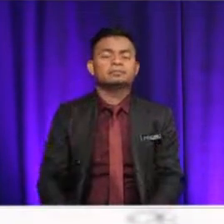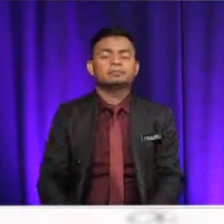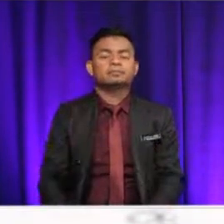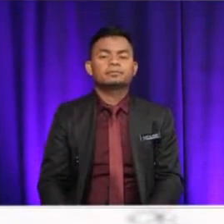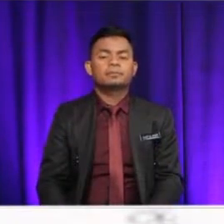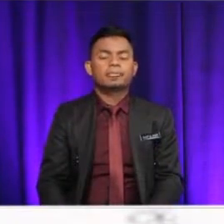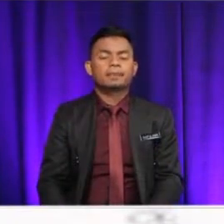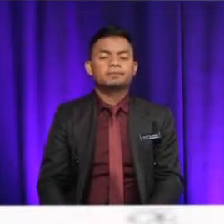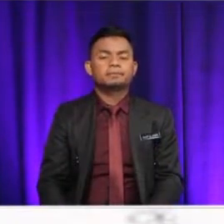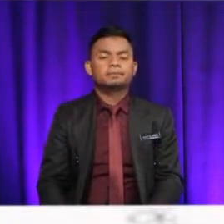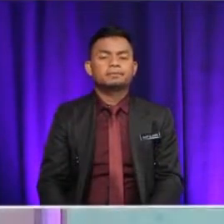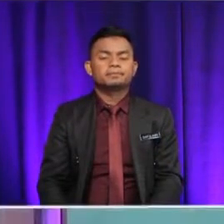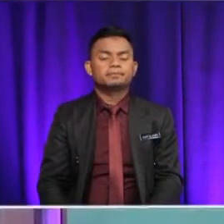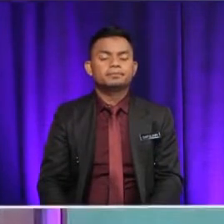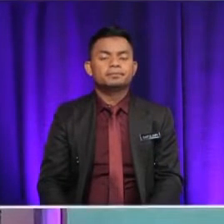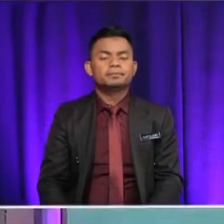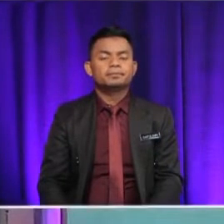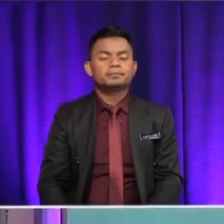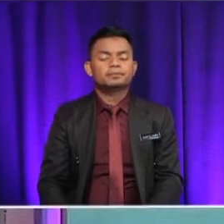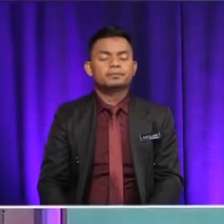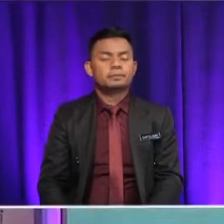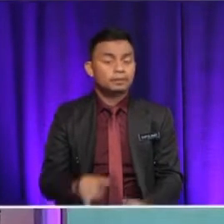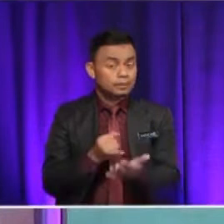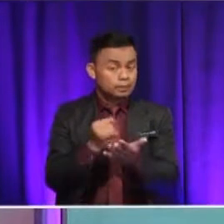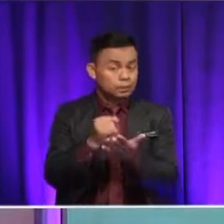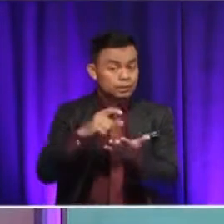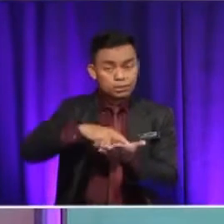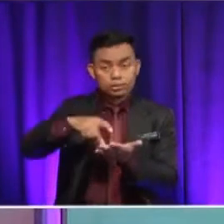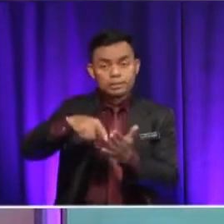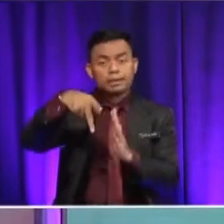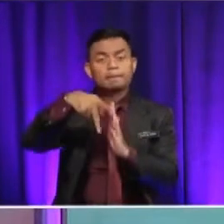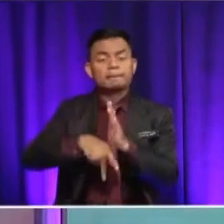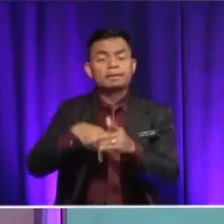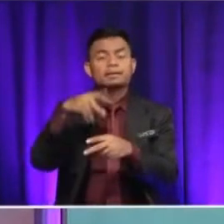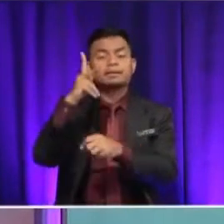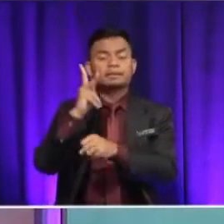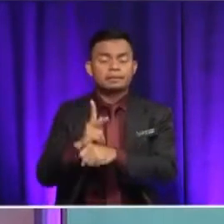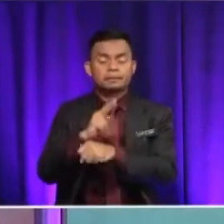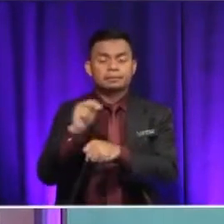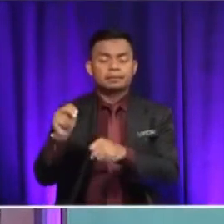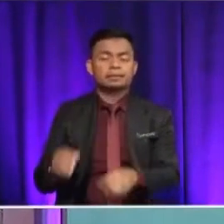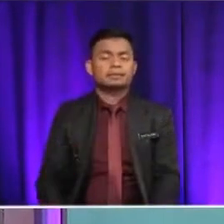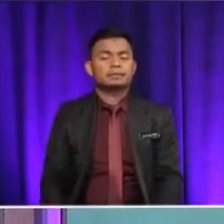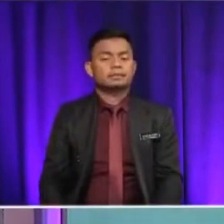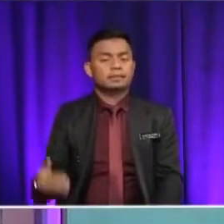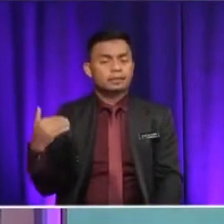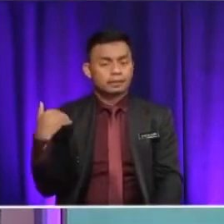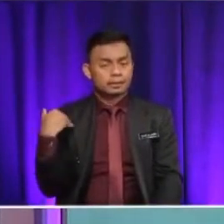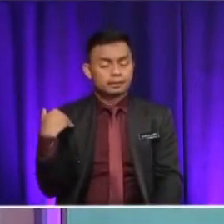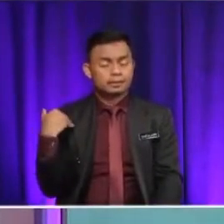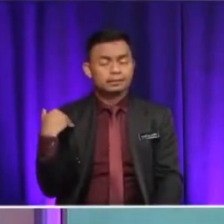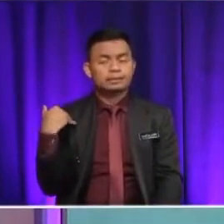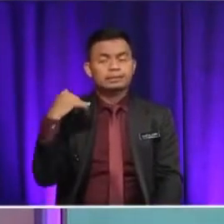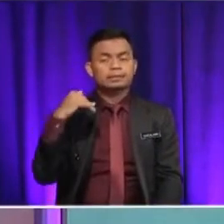Alright. Okey, jenis lukisan perkhidmatan. Ada beberapa perkhidmatan bangunan yang